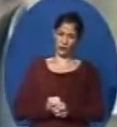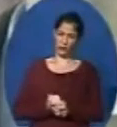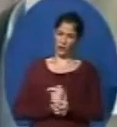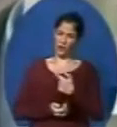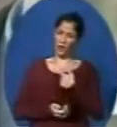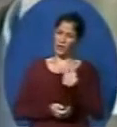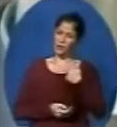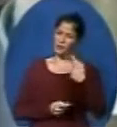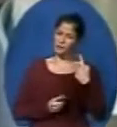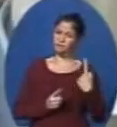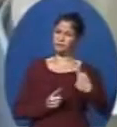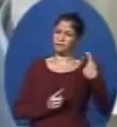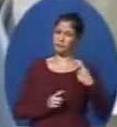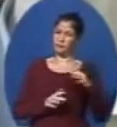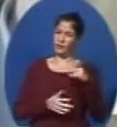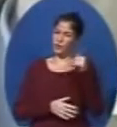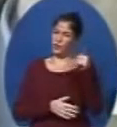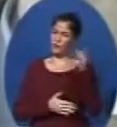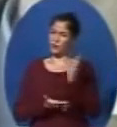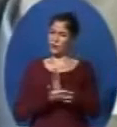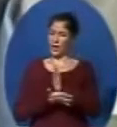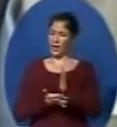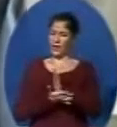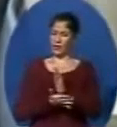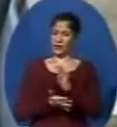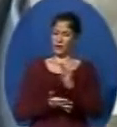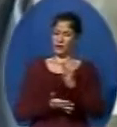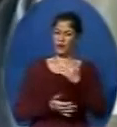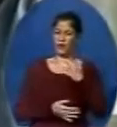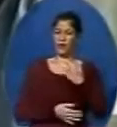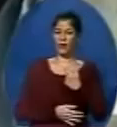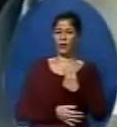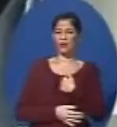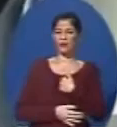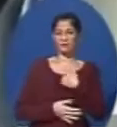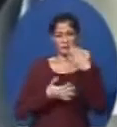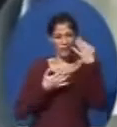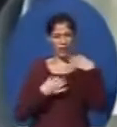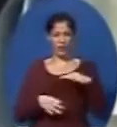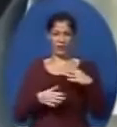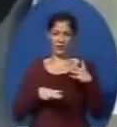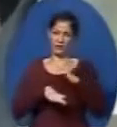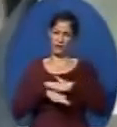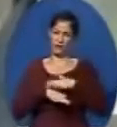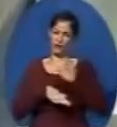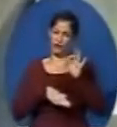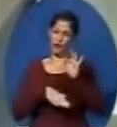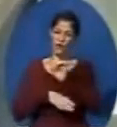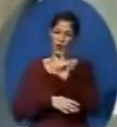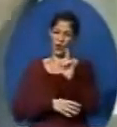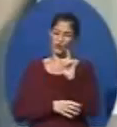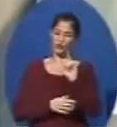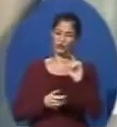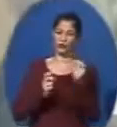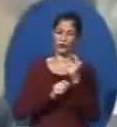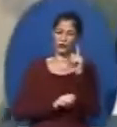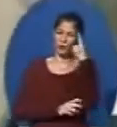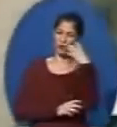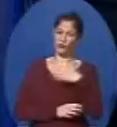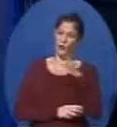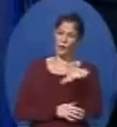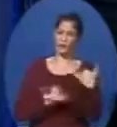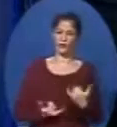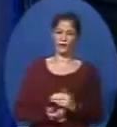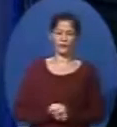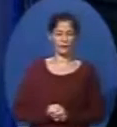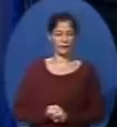על פי הכרעותיו, הערכתי את תפקידו ולא שיניתי מדעתי גם ברגע זה. תודה רבה לך. אתה